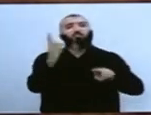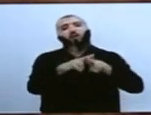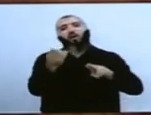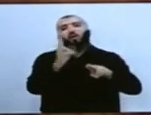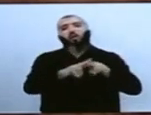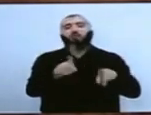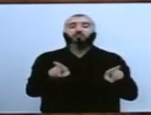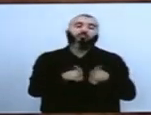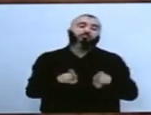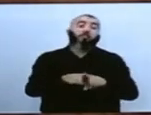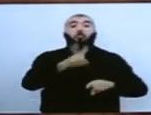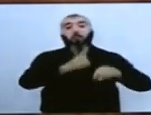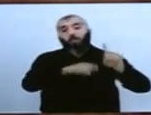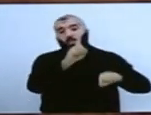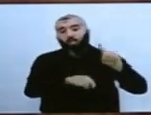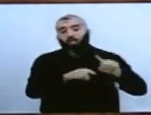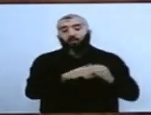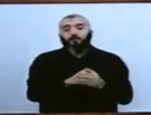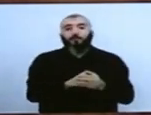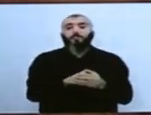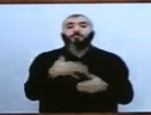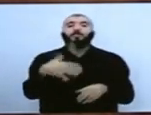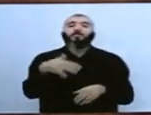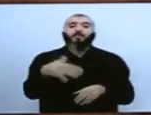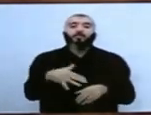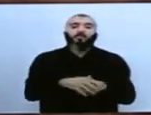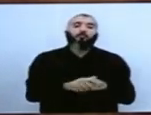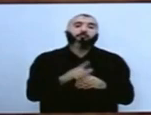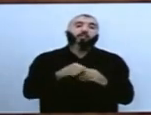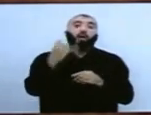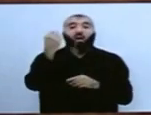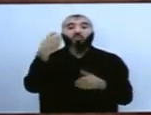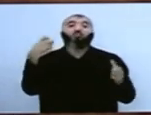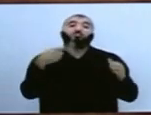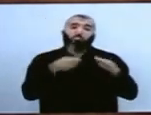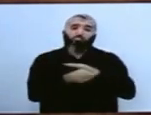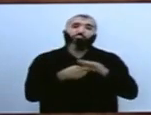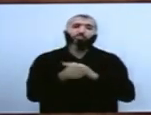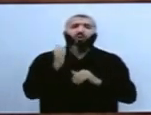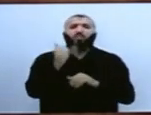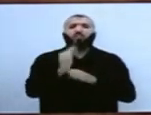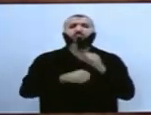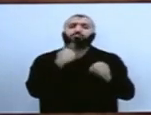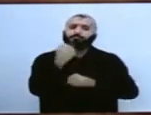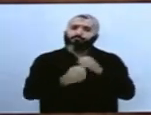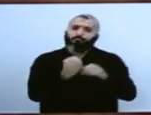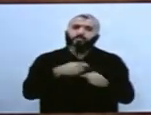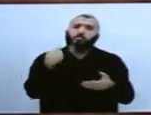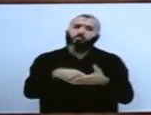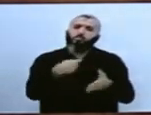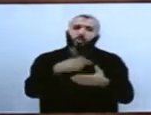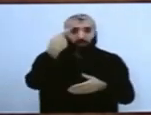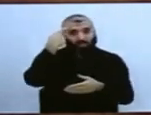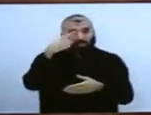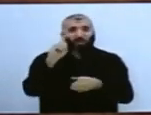وأضرار مادية معتبرة نتج عنها مبالغ هامة تدفعها بلادنا سنويا نتيجة للتدخل